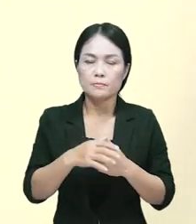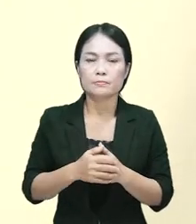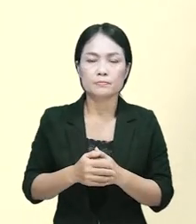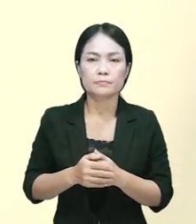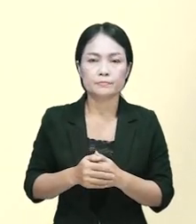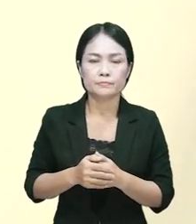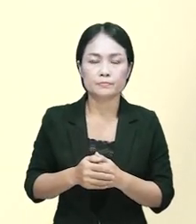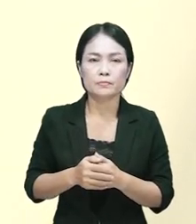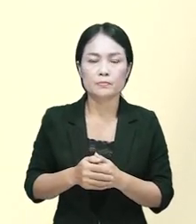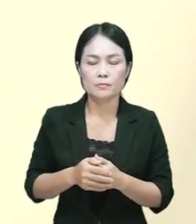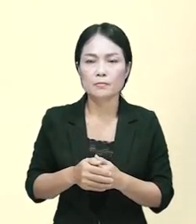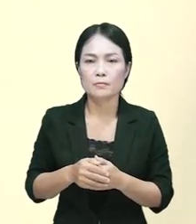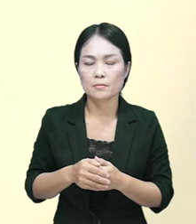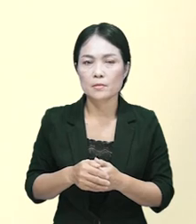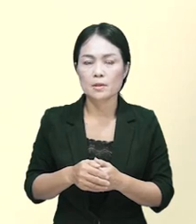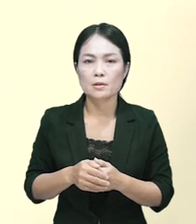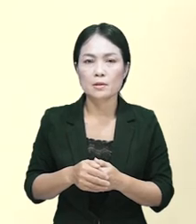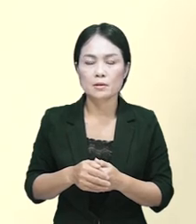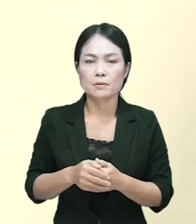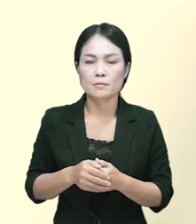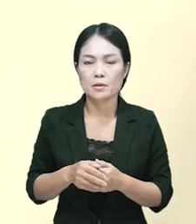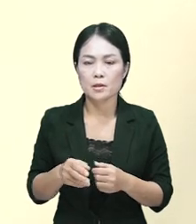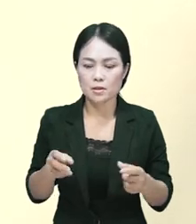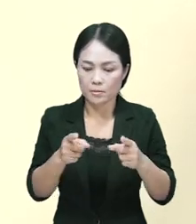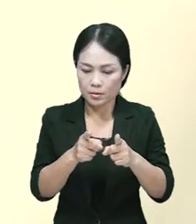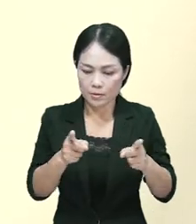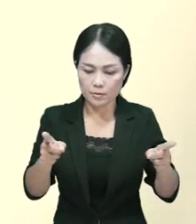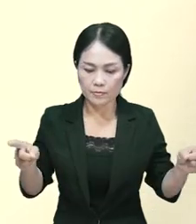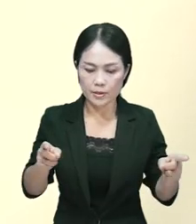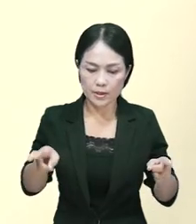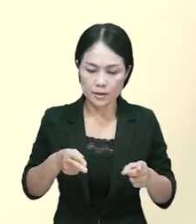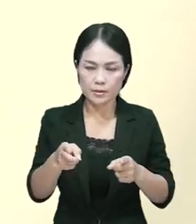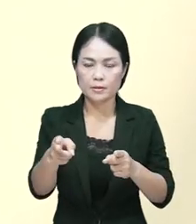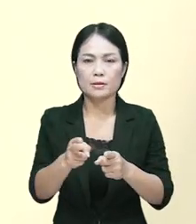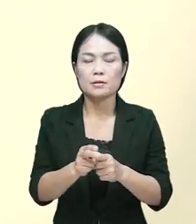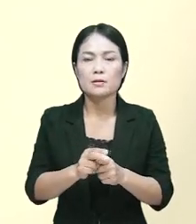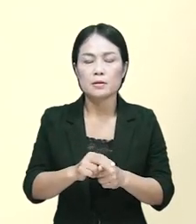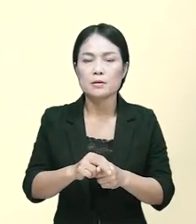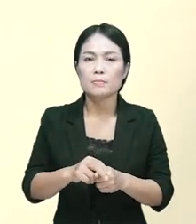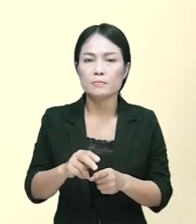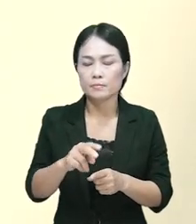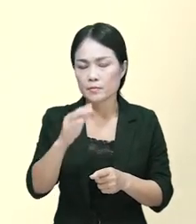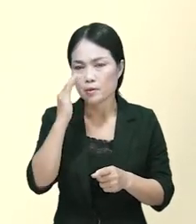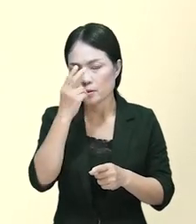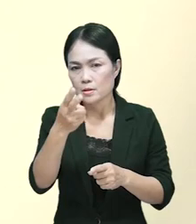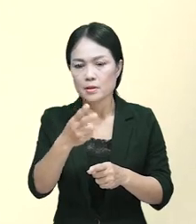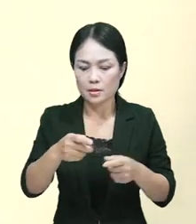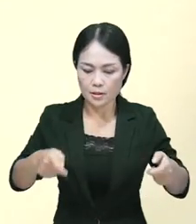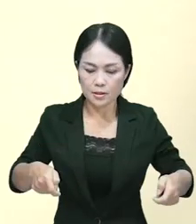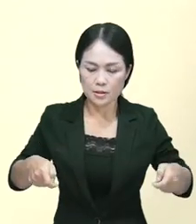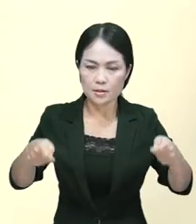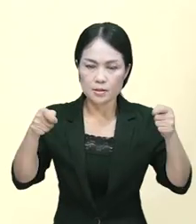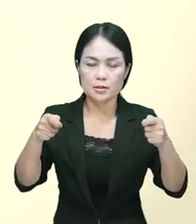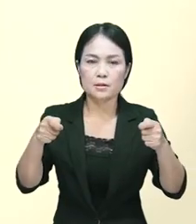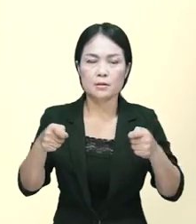ចាអន្ទង់នោះមានប្រវែងយ៉ាងម៉េចដែរកូន អន្ទង់នោះគឺវែងណាកូនណា ចុះរូបភាពឆ្នាំងយ៉ាងម៉េចដែរចឹង កណៈអន្ទង់វែងឆ្នាំងត្រូវ